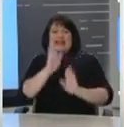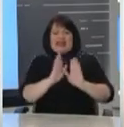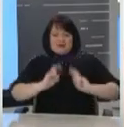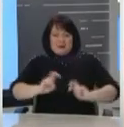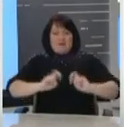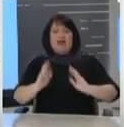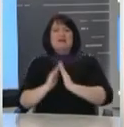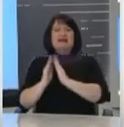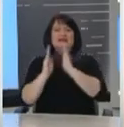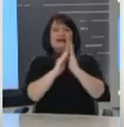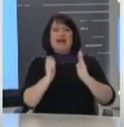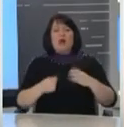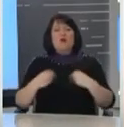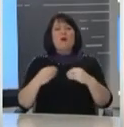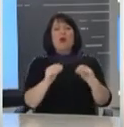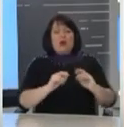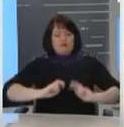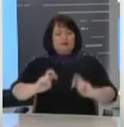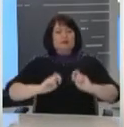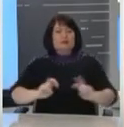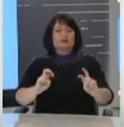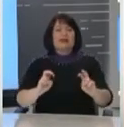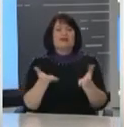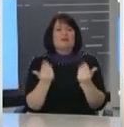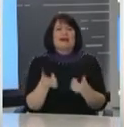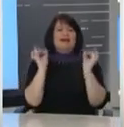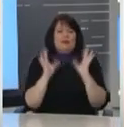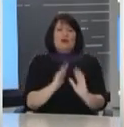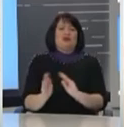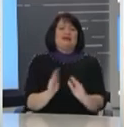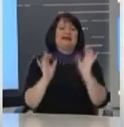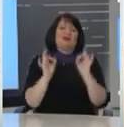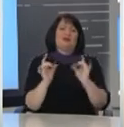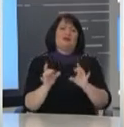δεν υπάρχει καμία μα καμία προστασία